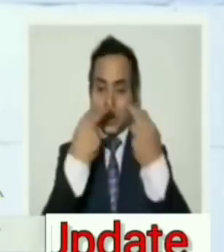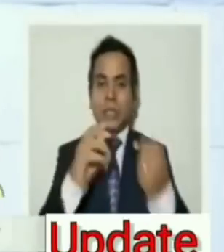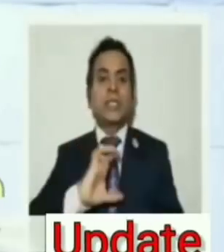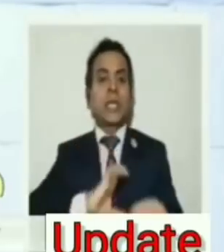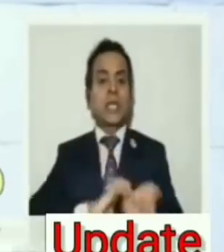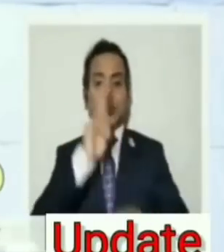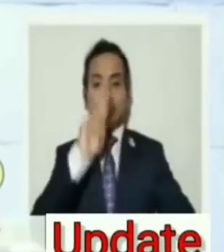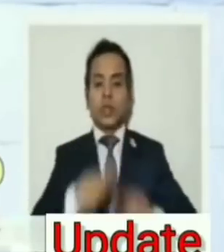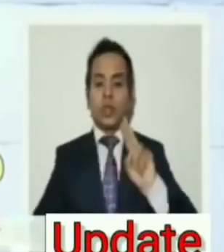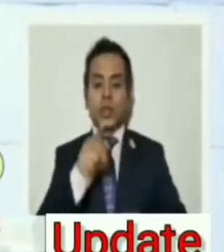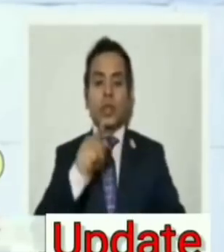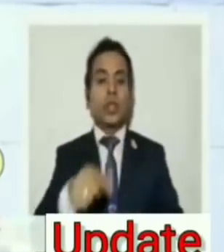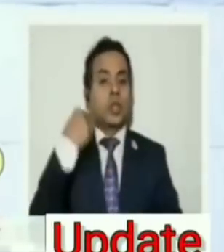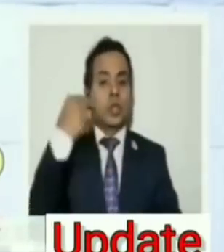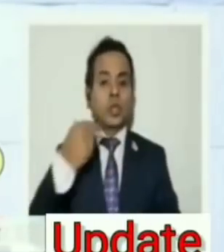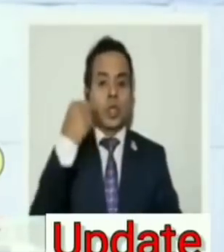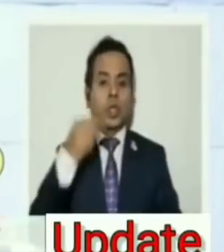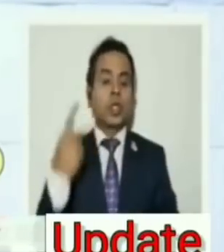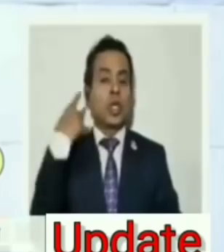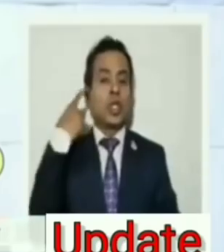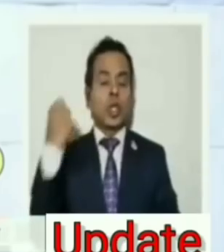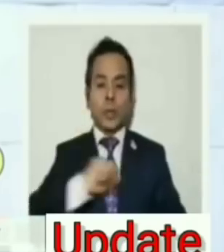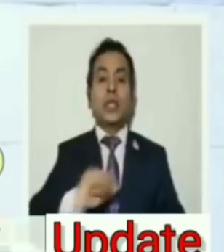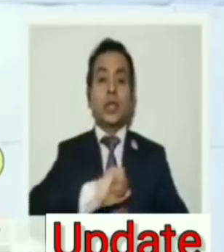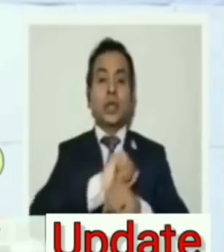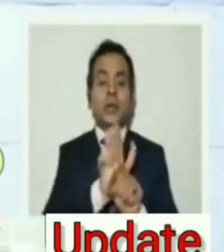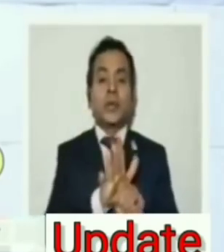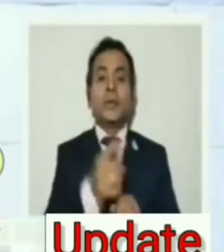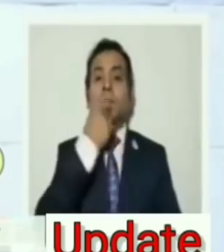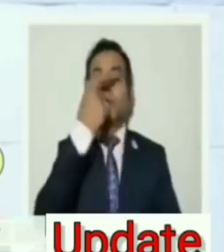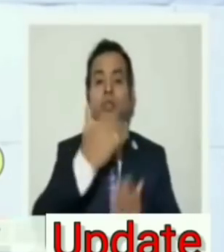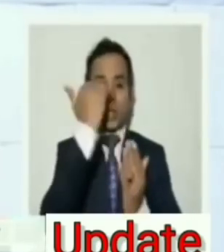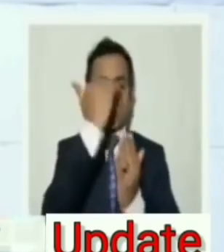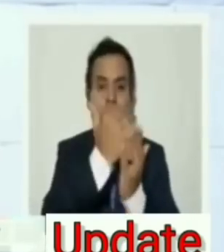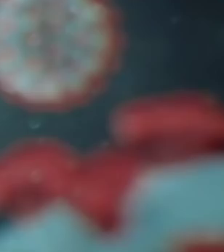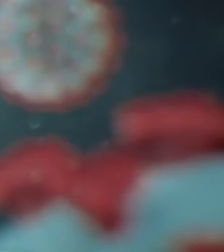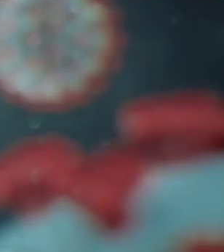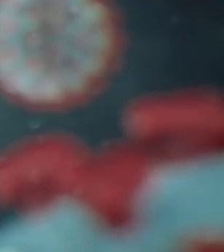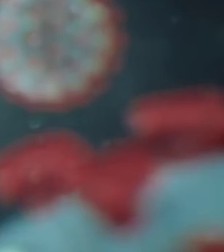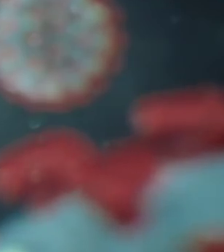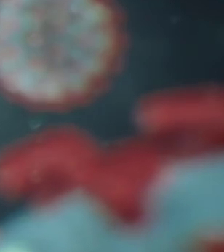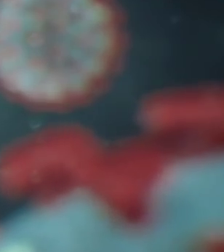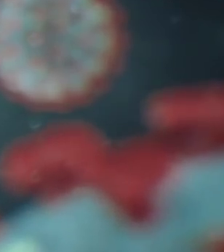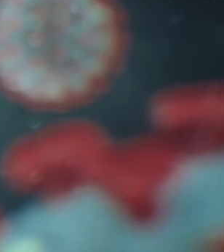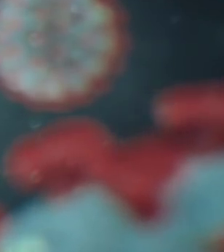প্রিয় দেশবাসী এবং প্রবাসী বাংলাদেশী, আসসালামু আলাইকুম।